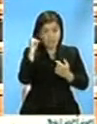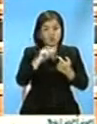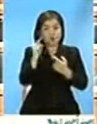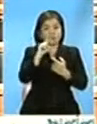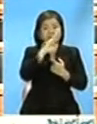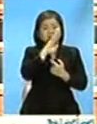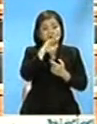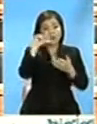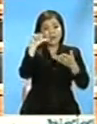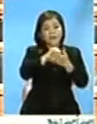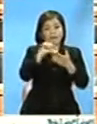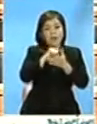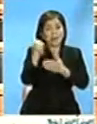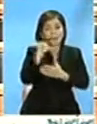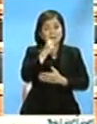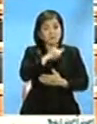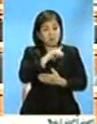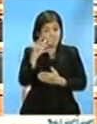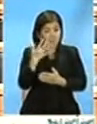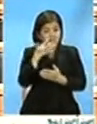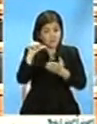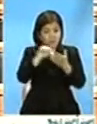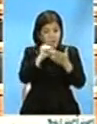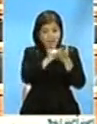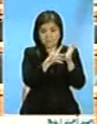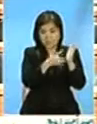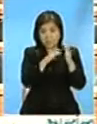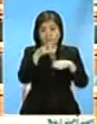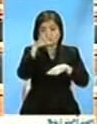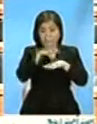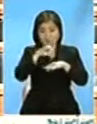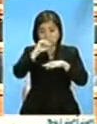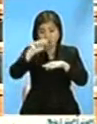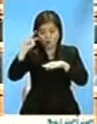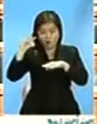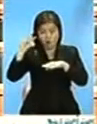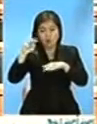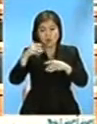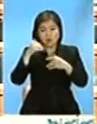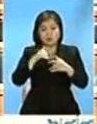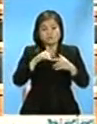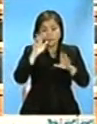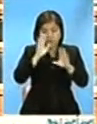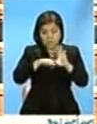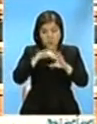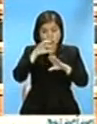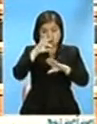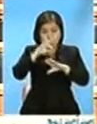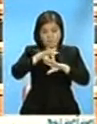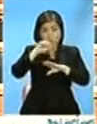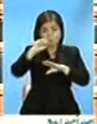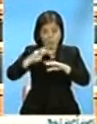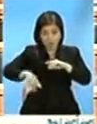ในเมื่อไม่แก้อํานาจหน้าที่สวที่จะต้องเข้ามาตรวจสอบทวงดุล